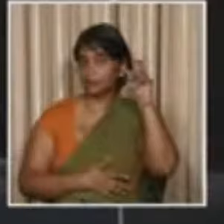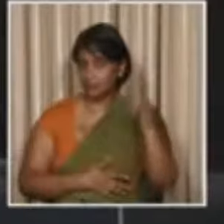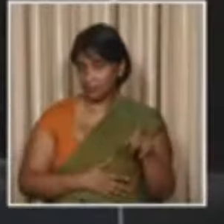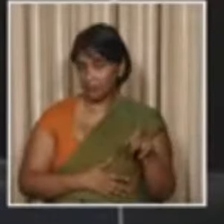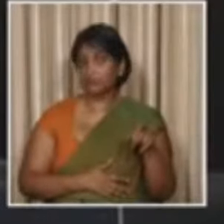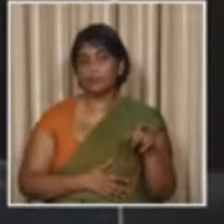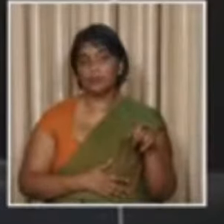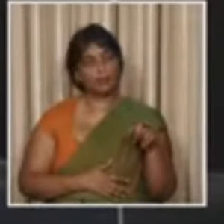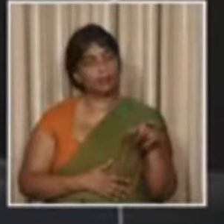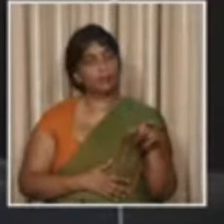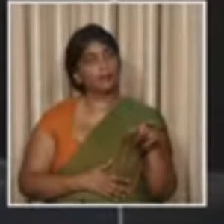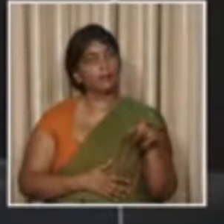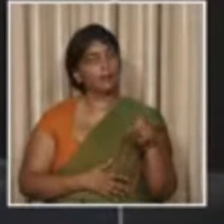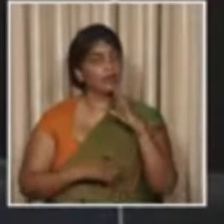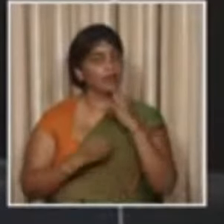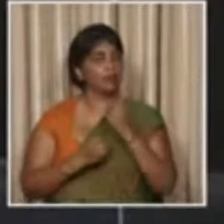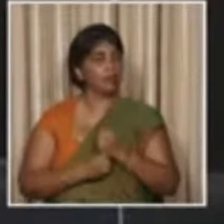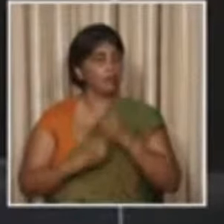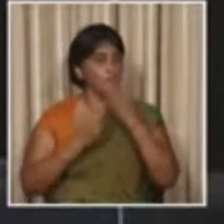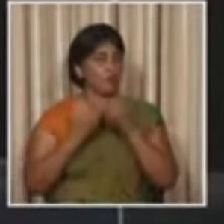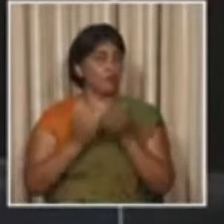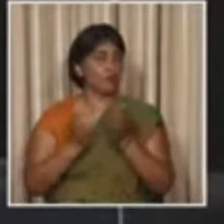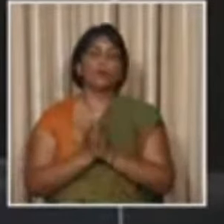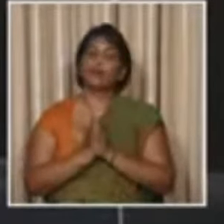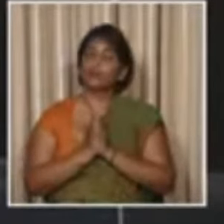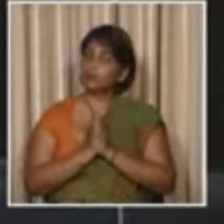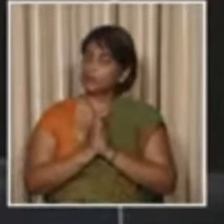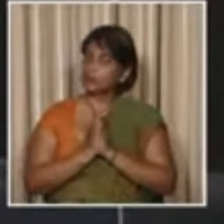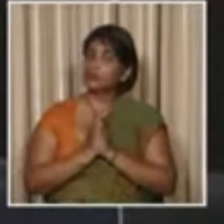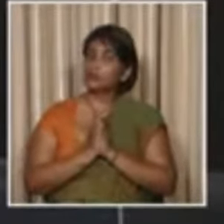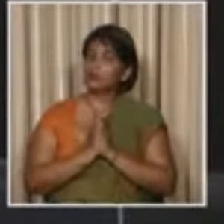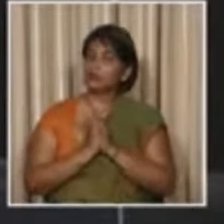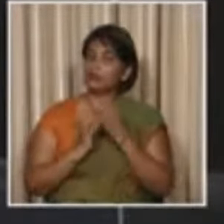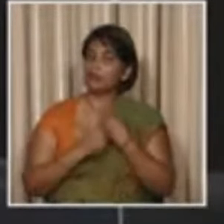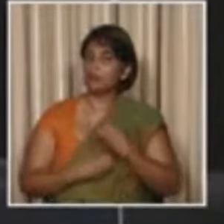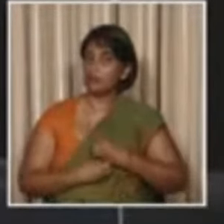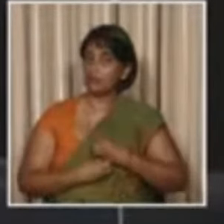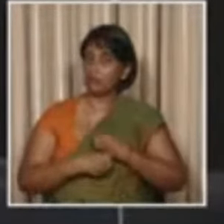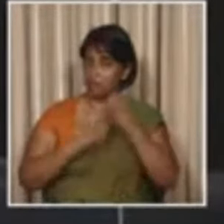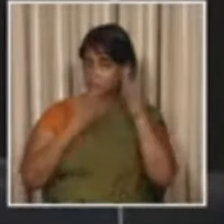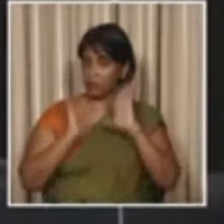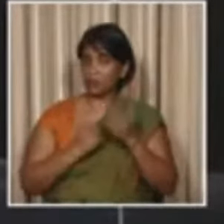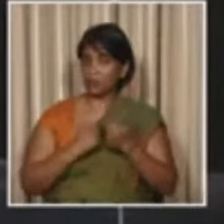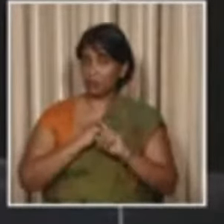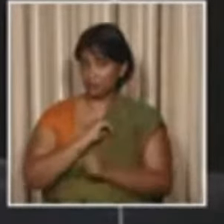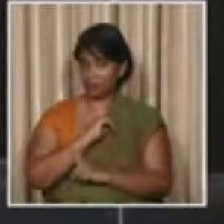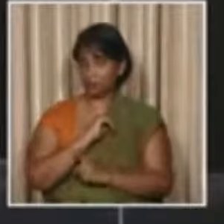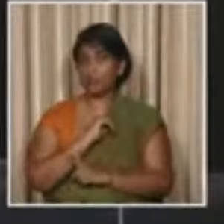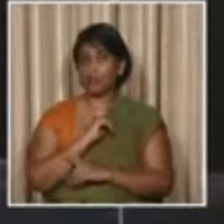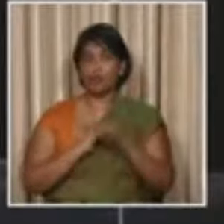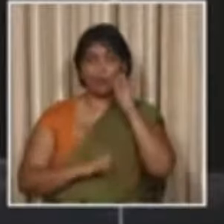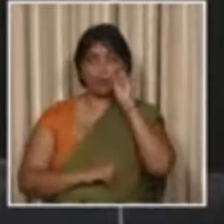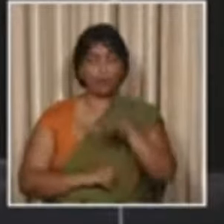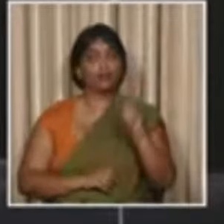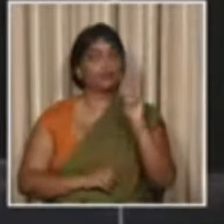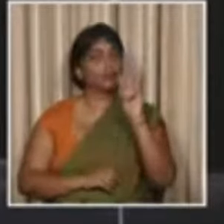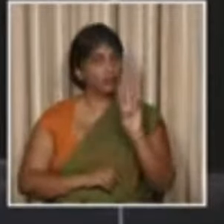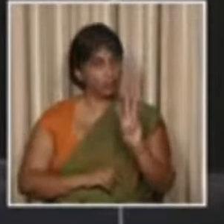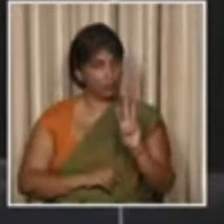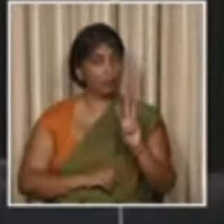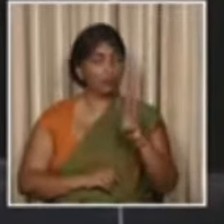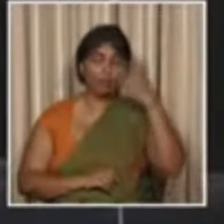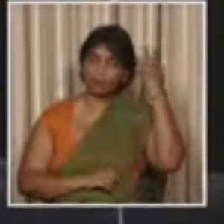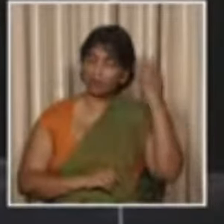She detonated her bomb killing herself and her 3 sons and 3 police officers during the police